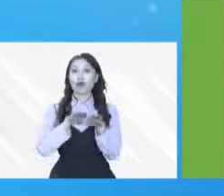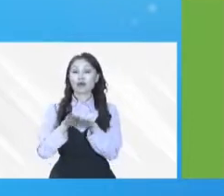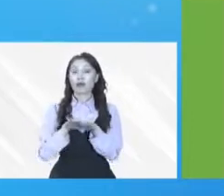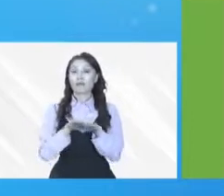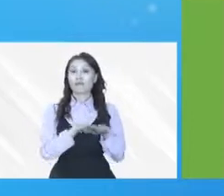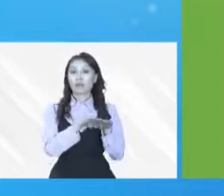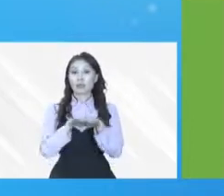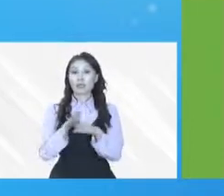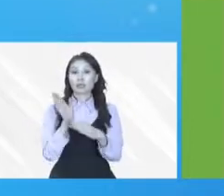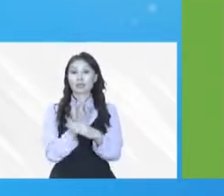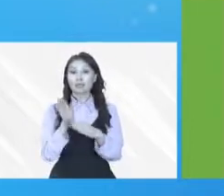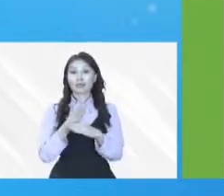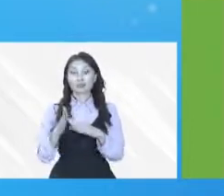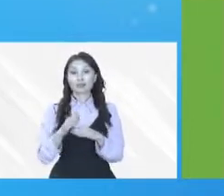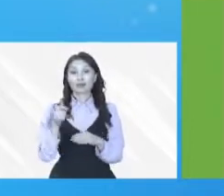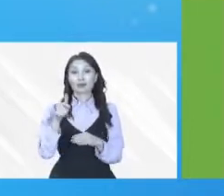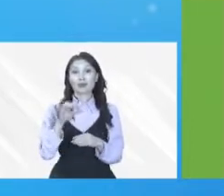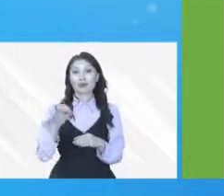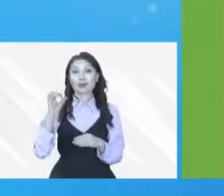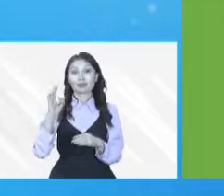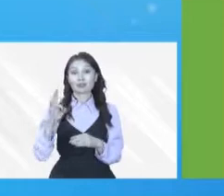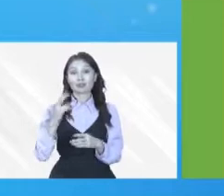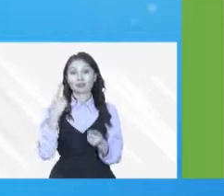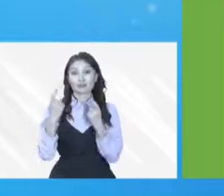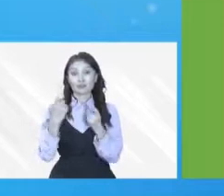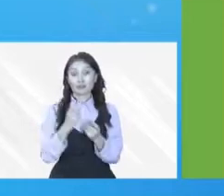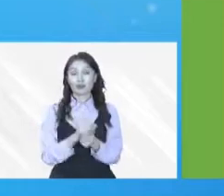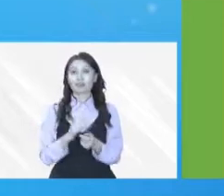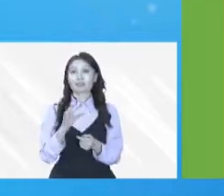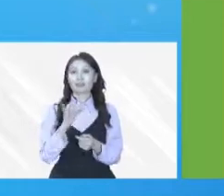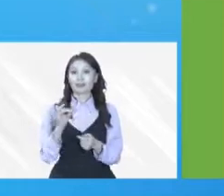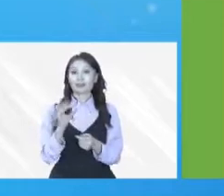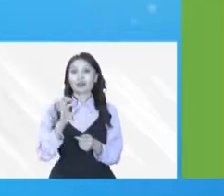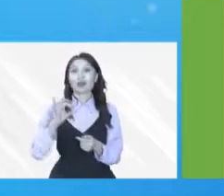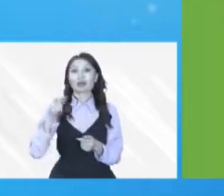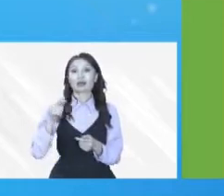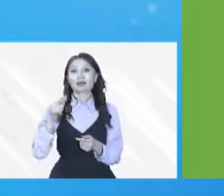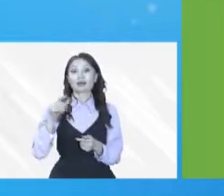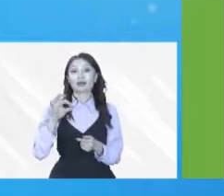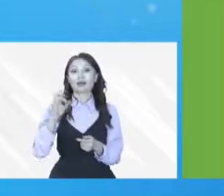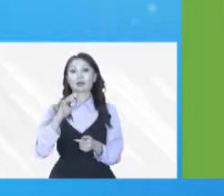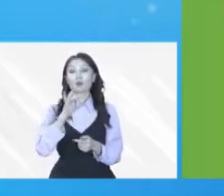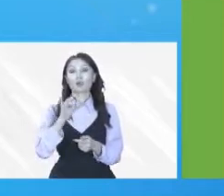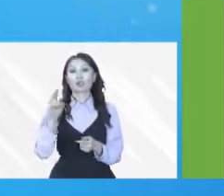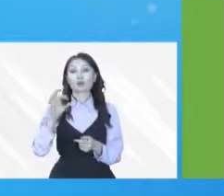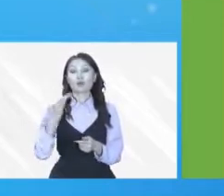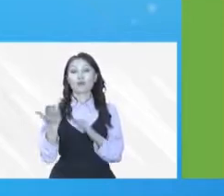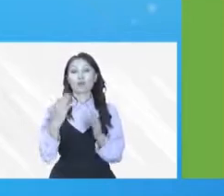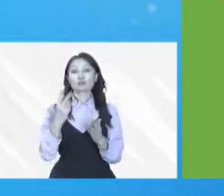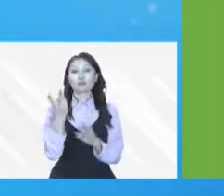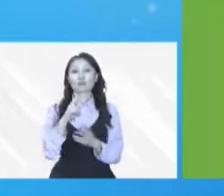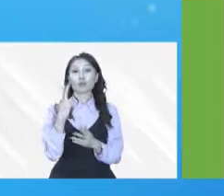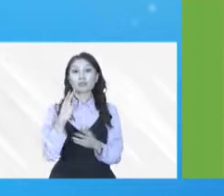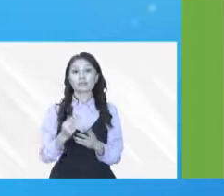равномерное распределение генетической информации и органоидов между двумя